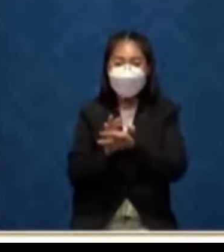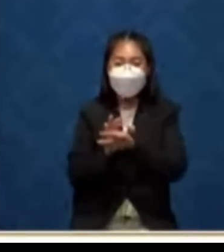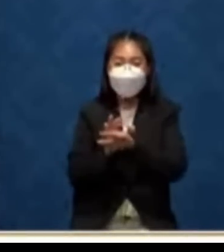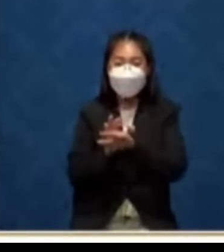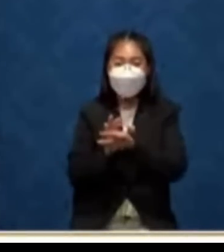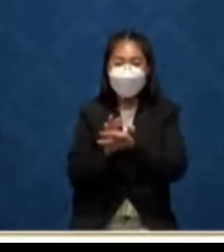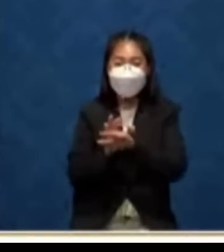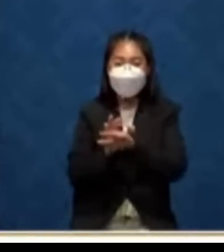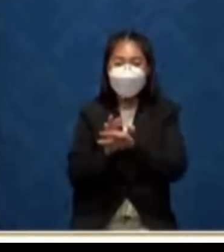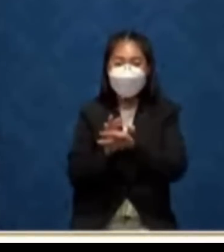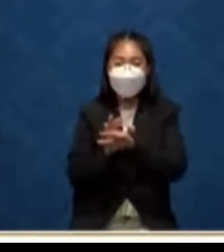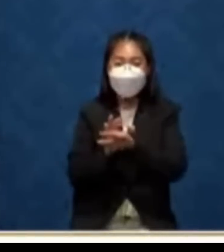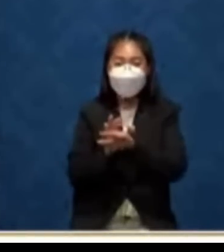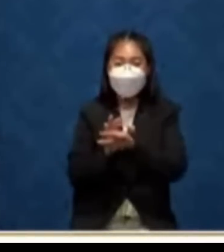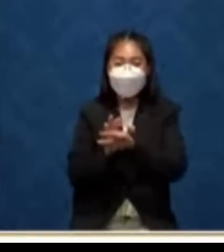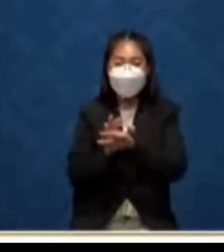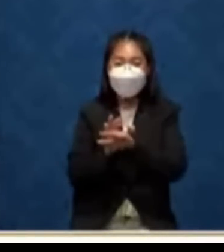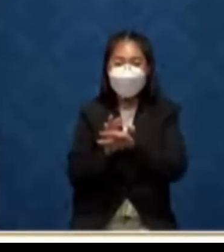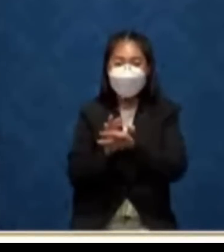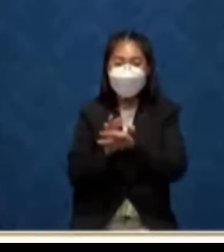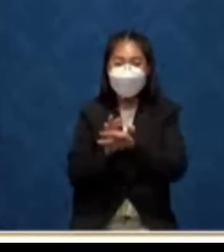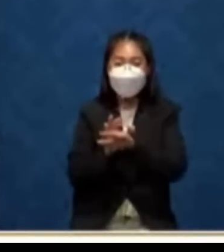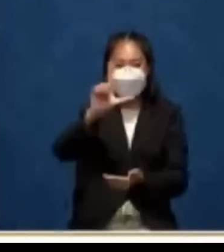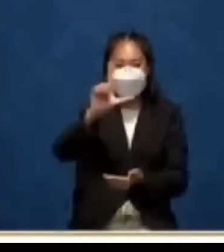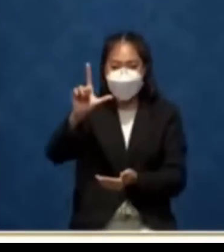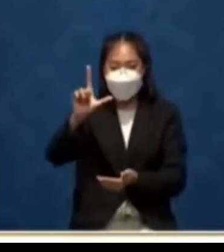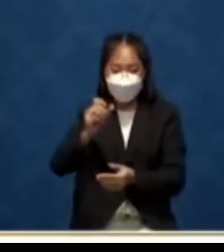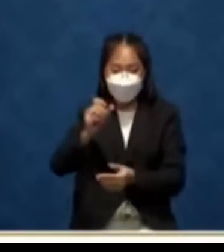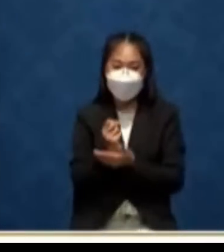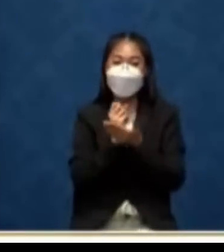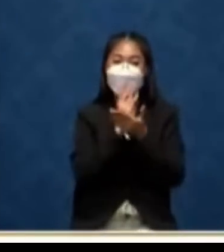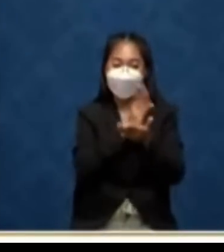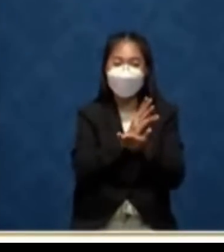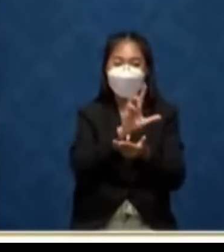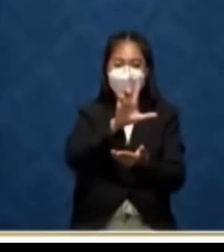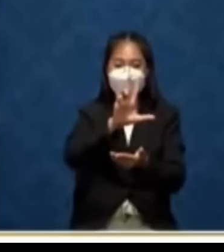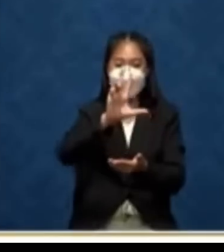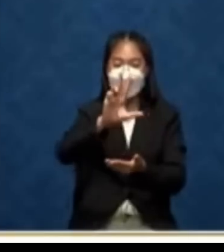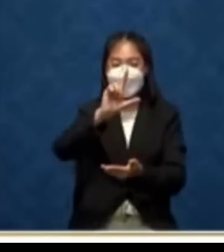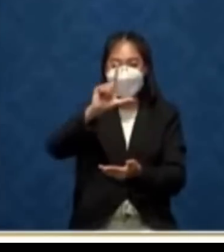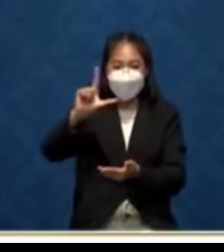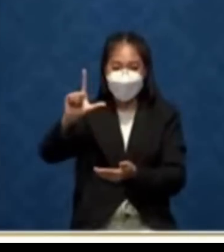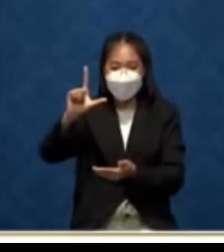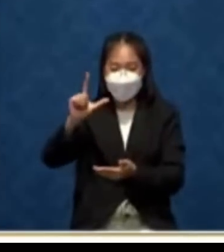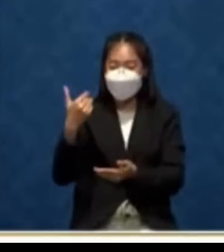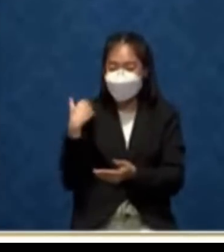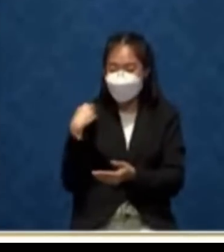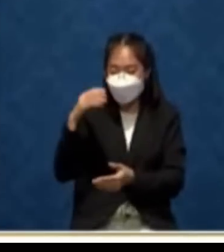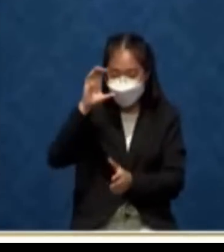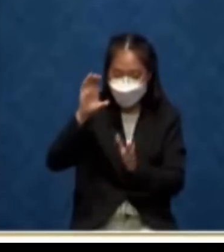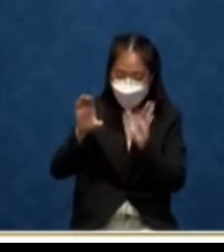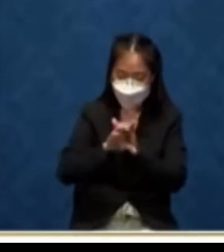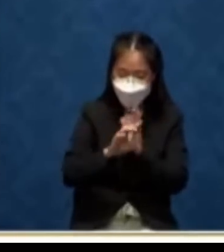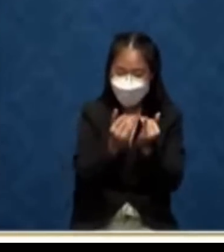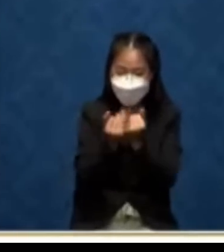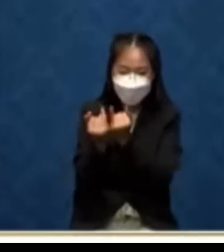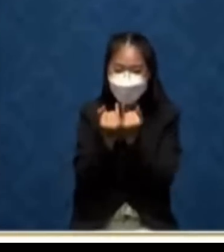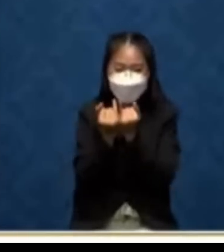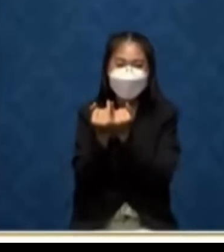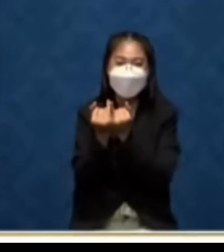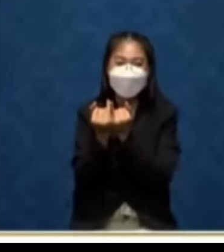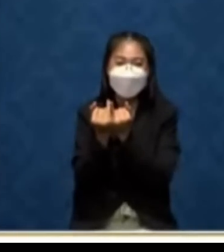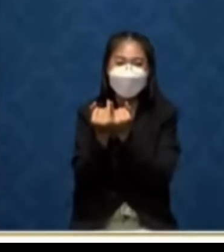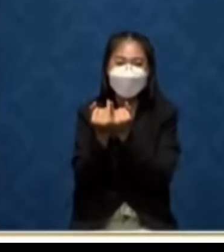ชัยนัทหรือตู้ห่าวซึ่งให้ก็เปิดให้ดูกันแล้วว่ามีภาพกับคุณธรรมนัสสนิทชิดเชื้อกันม